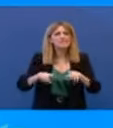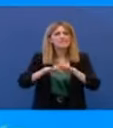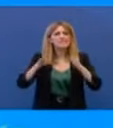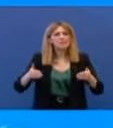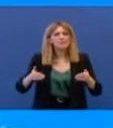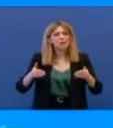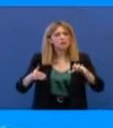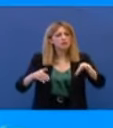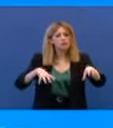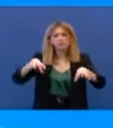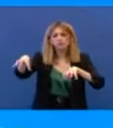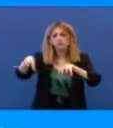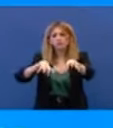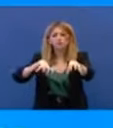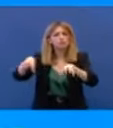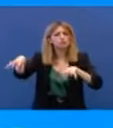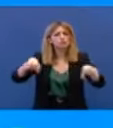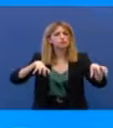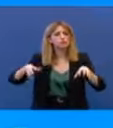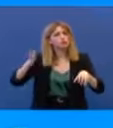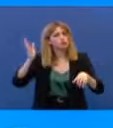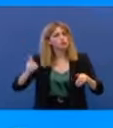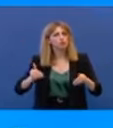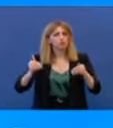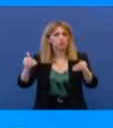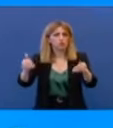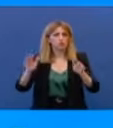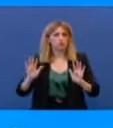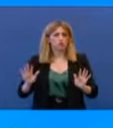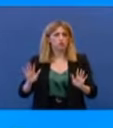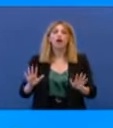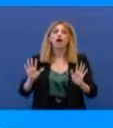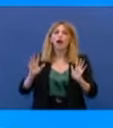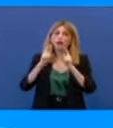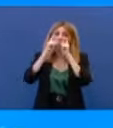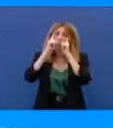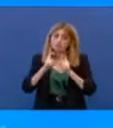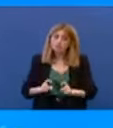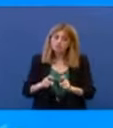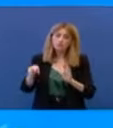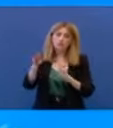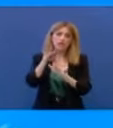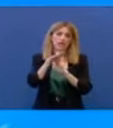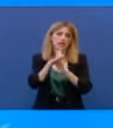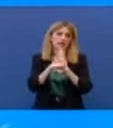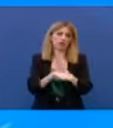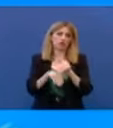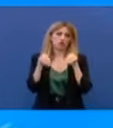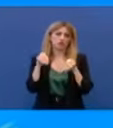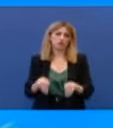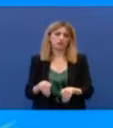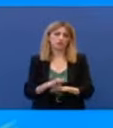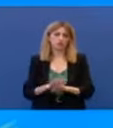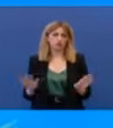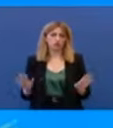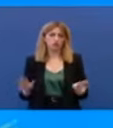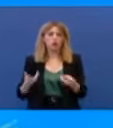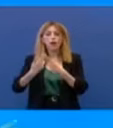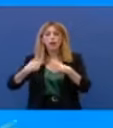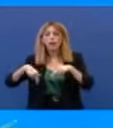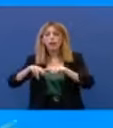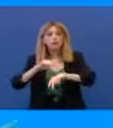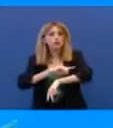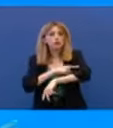υπηρεσίες, καθώς είναι υποχρεωμένοι να τηρούν τα μέτρα ασφαλείας που έχει υποδείξει η Επιτροπή των Ειδικών.